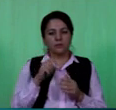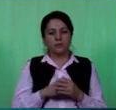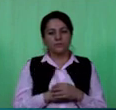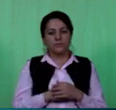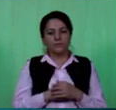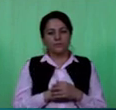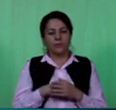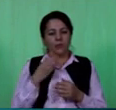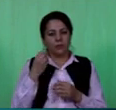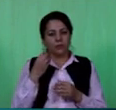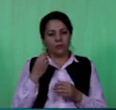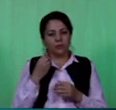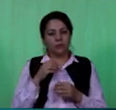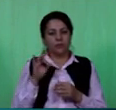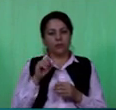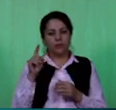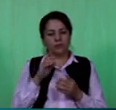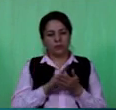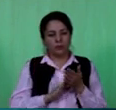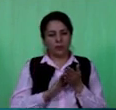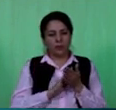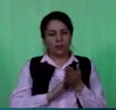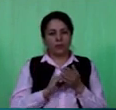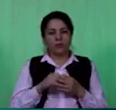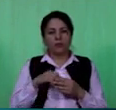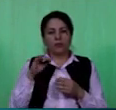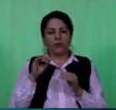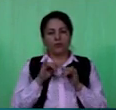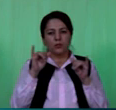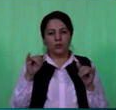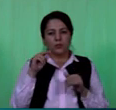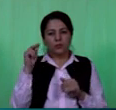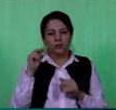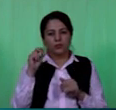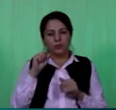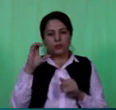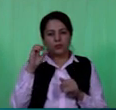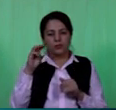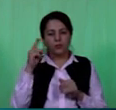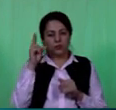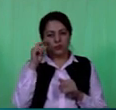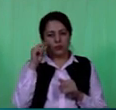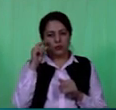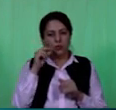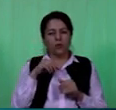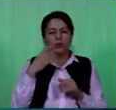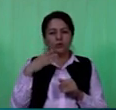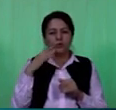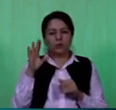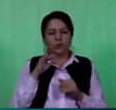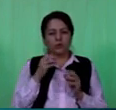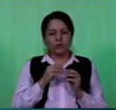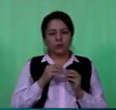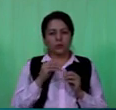еще раз прочитаем ребята увеличьте частное чисел 40 и 10 в 9 раз вы